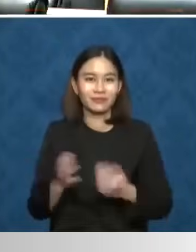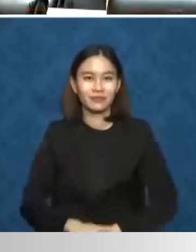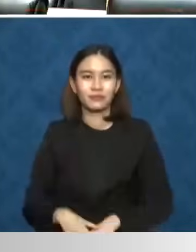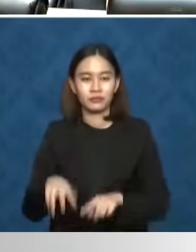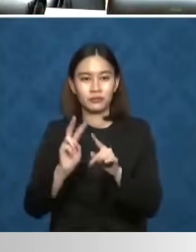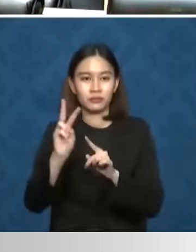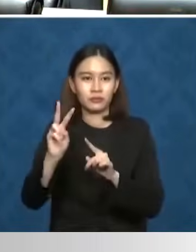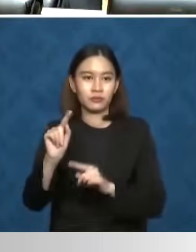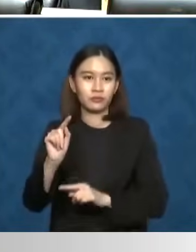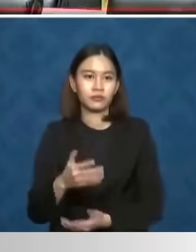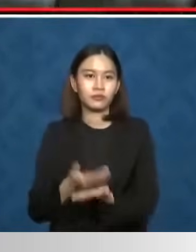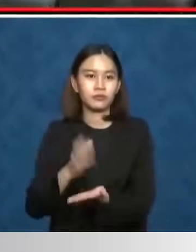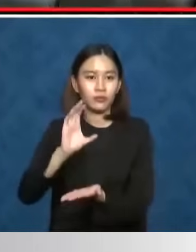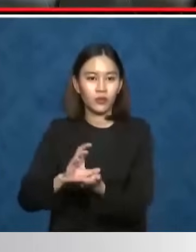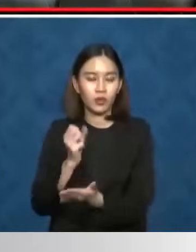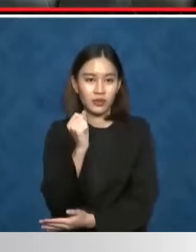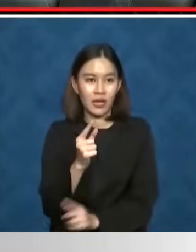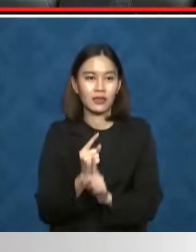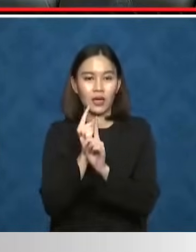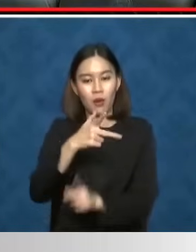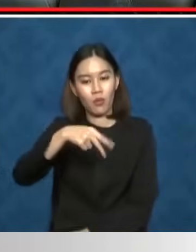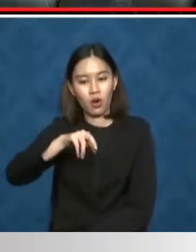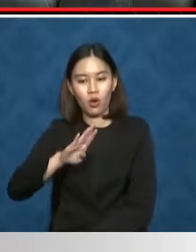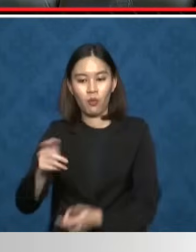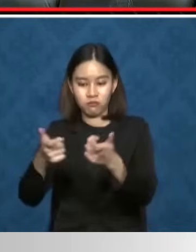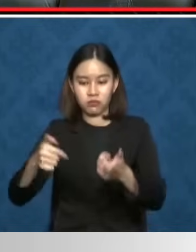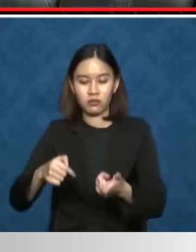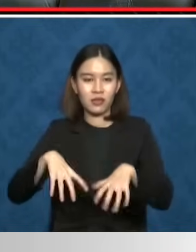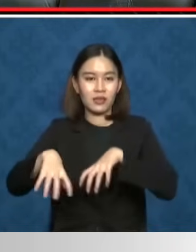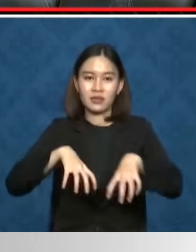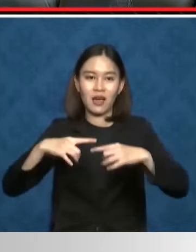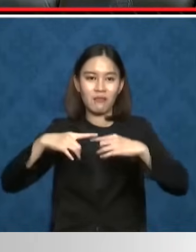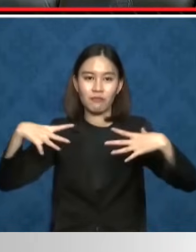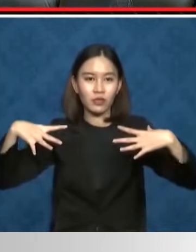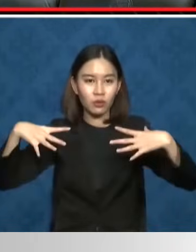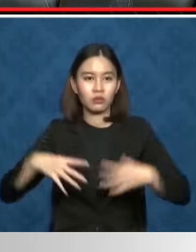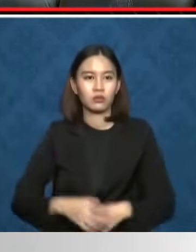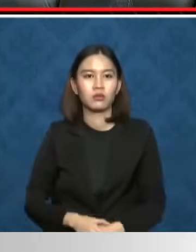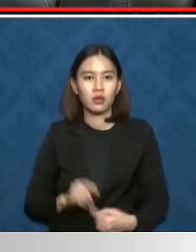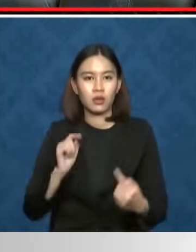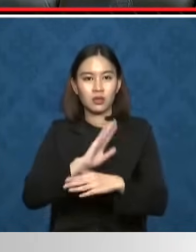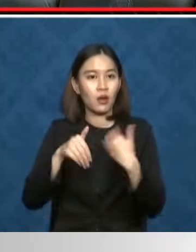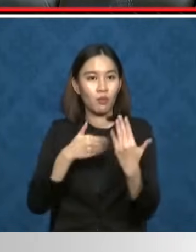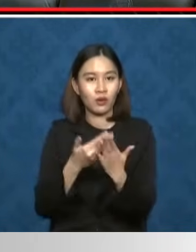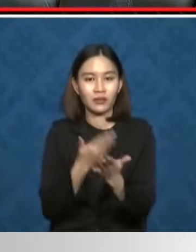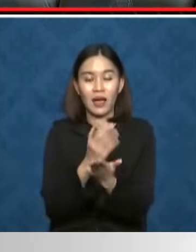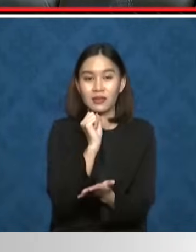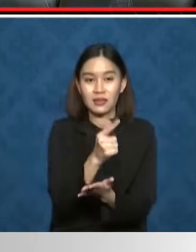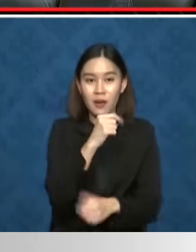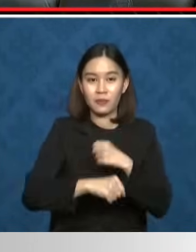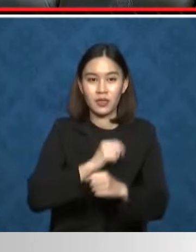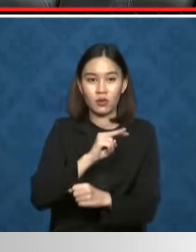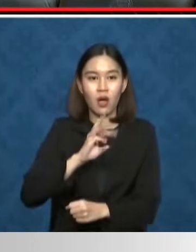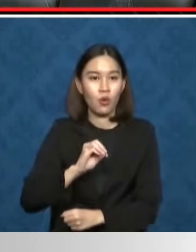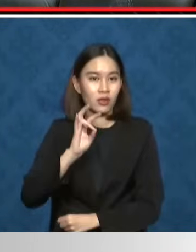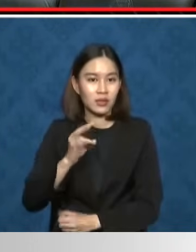ที่2ครับงบประมาณรายจ่ายตามพรบนี้ถูกจัดสรรอย่างไม่สมเหตุสมผลโดยที่ภาพรวมงบประมาณรายจ่ายปี67ครับ